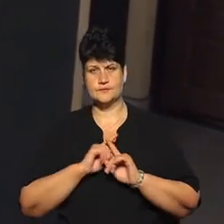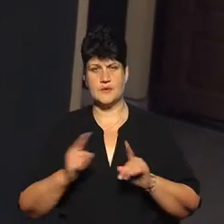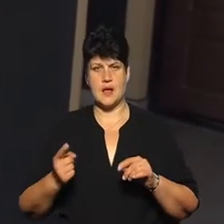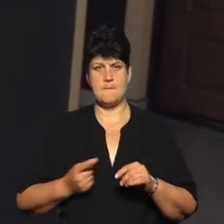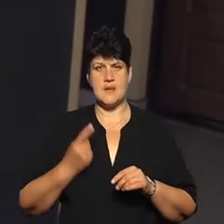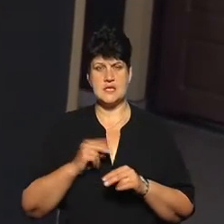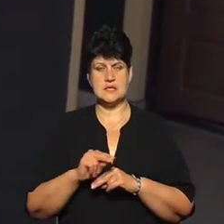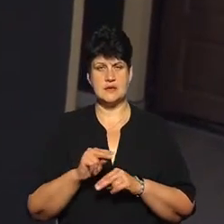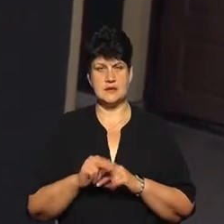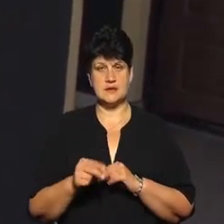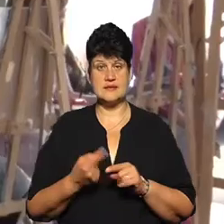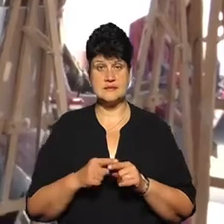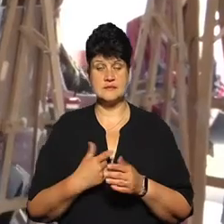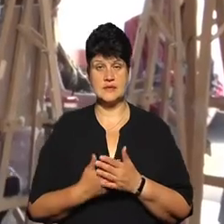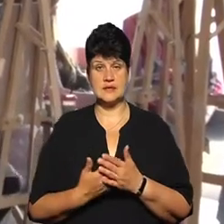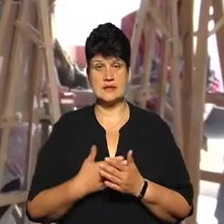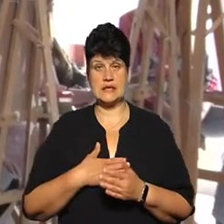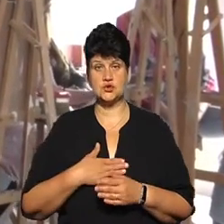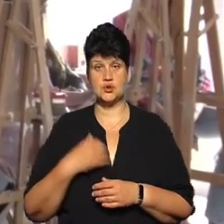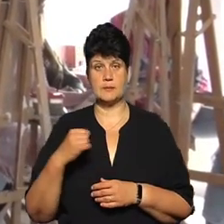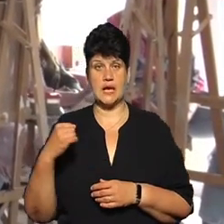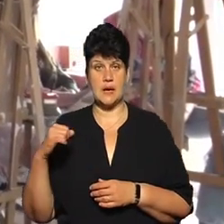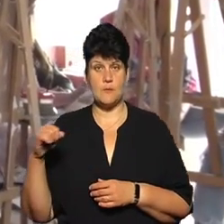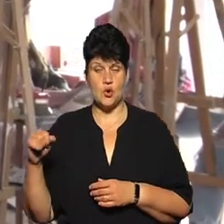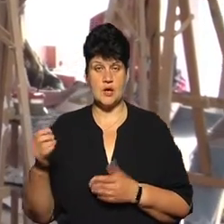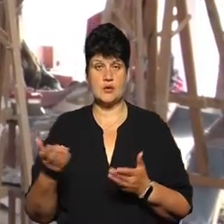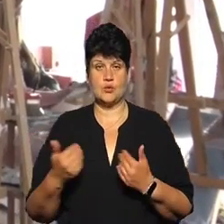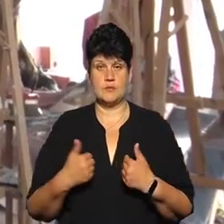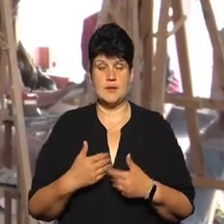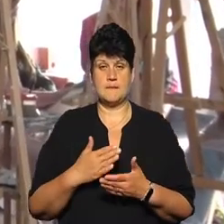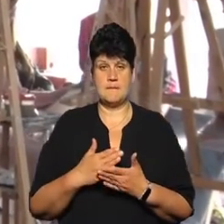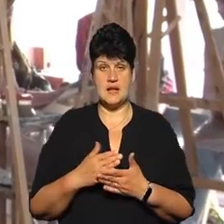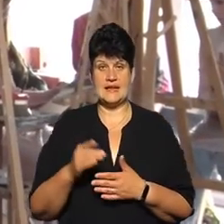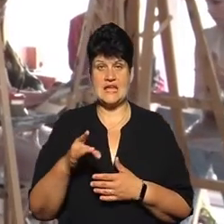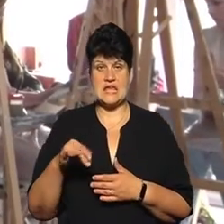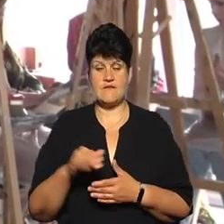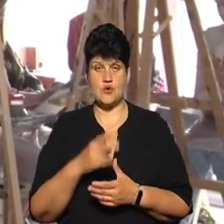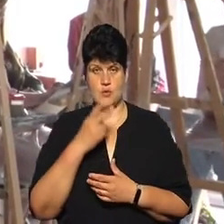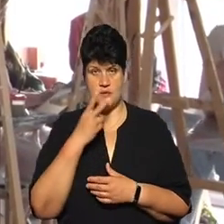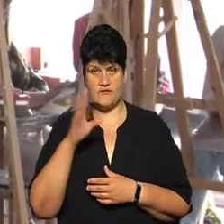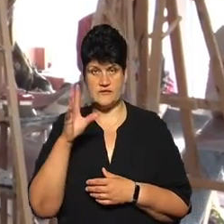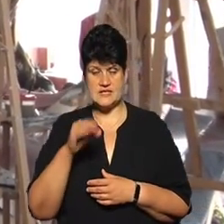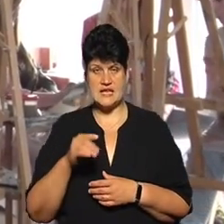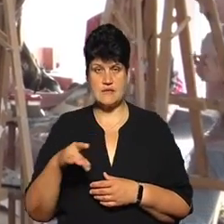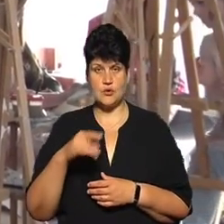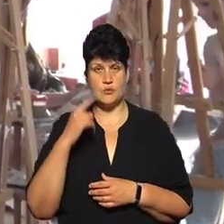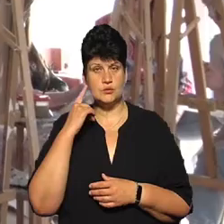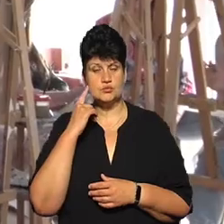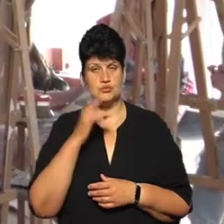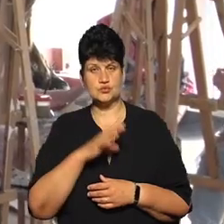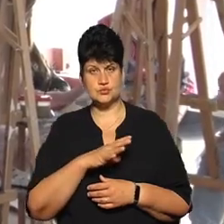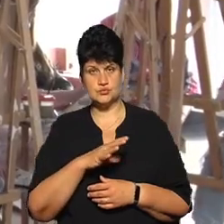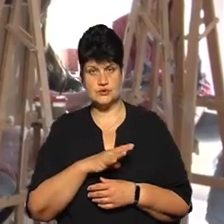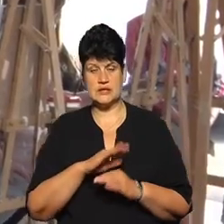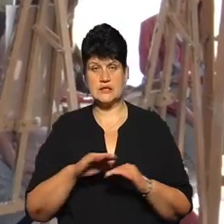такий символ нашої перемоги, яку ми мали на Євробаченні, вся Європа почула. Ну і діти, щоб